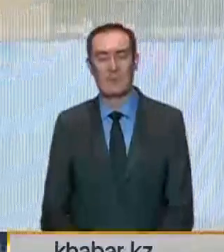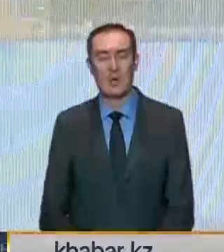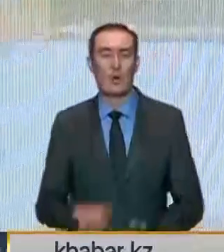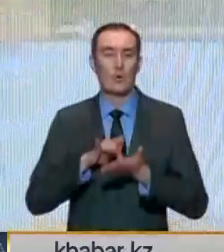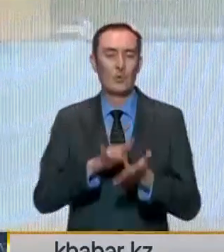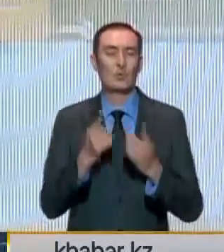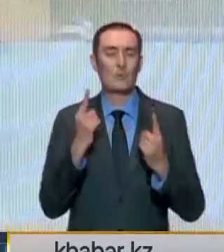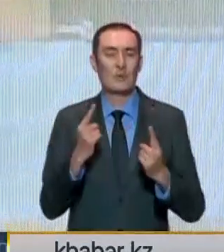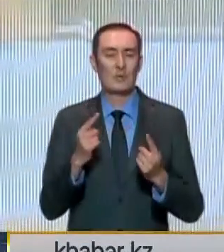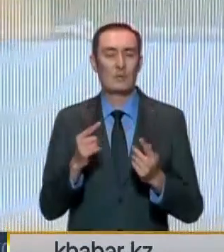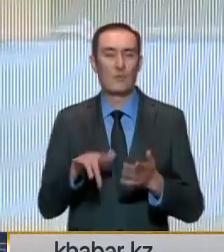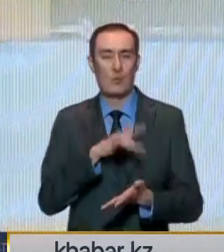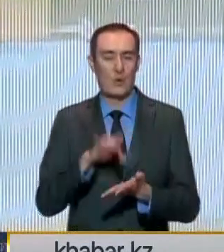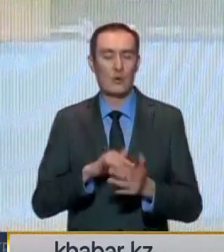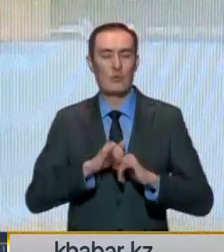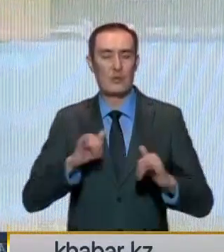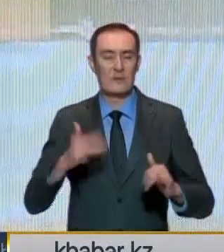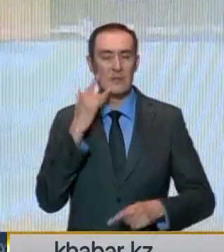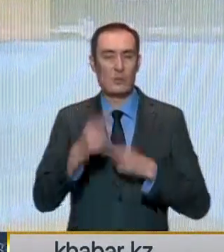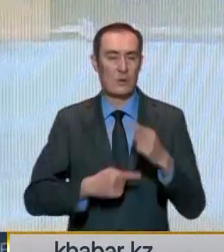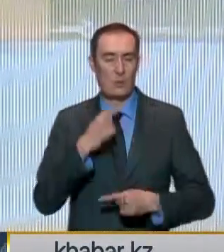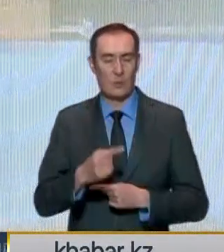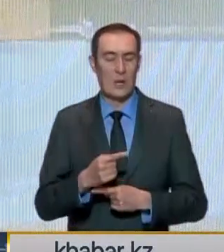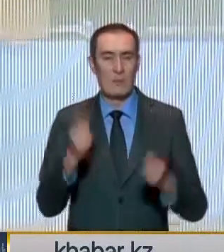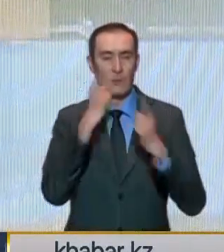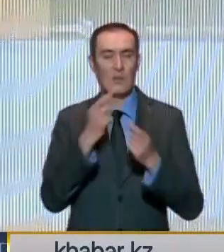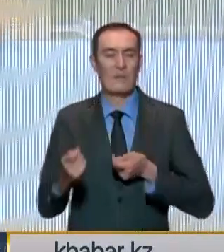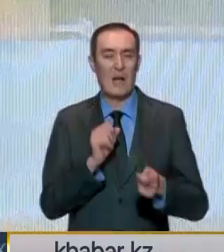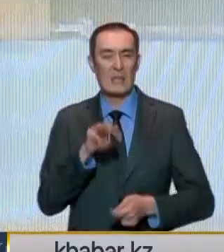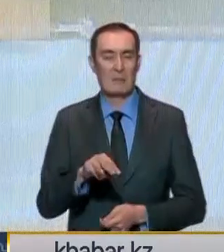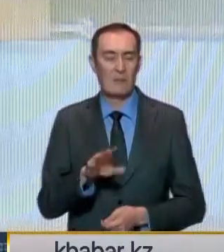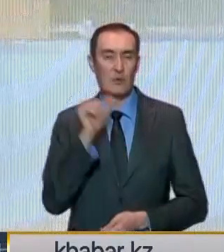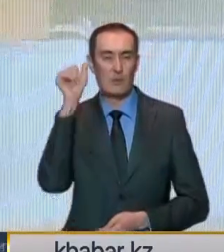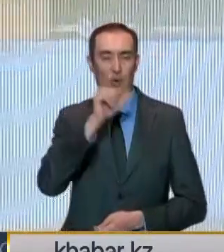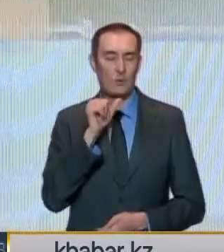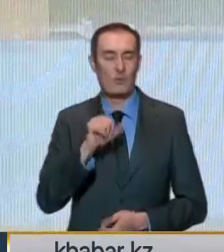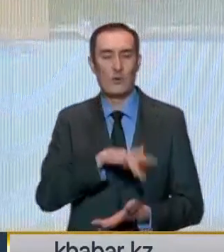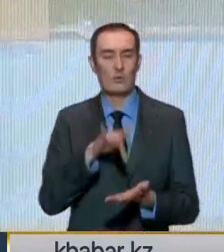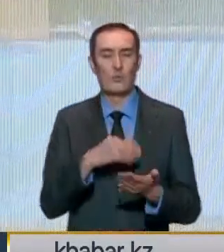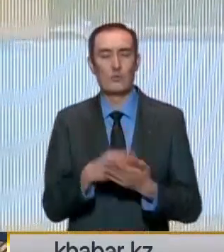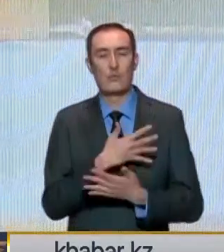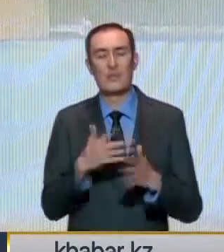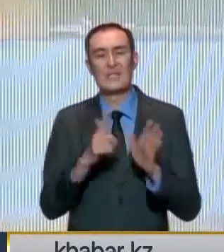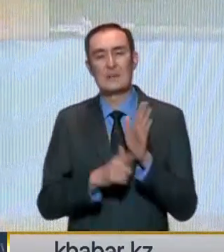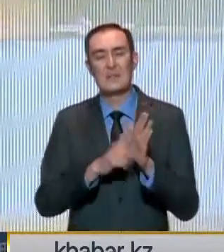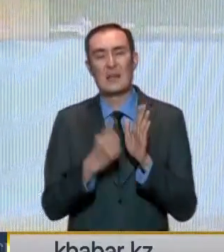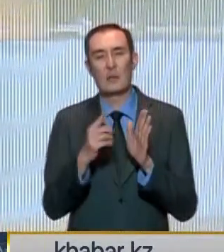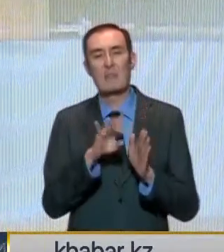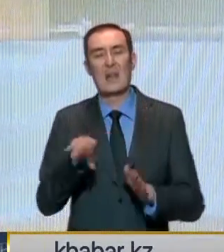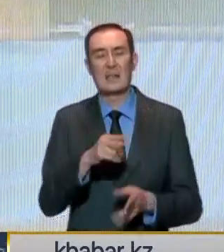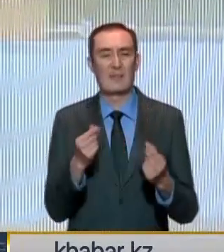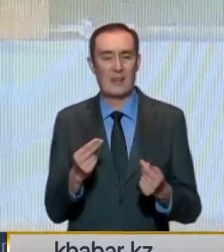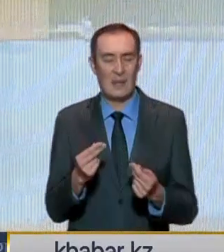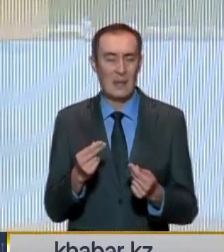Туризм в крупнейшем мегаполисе страны растет из года в год. По данным Акимата, в прошлом году в городской бюджет поступило свыше 71